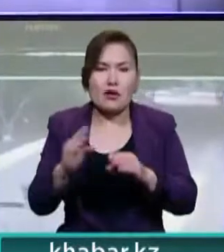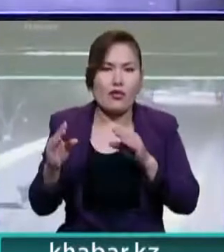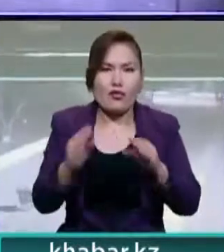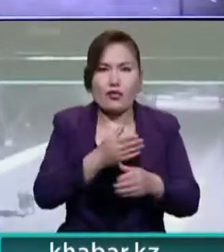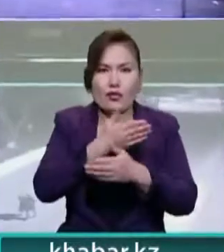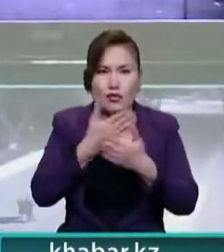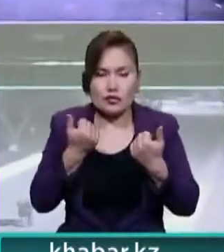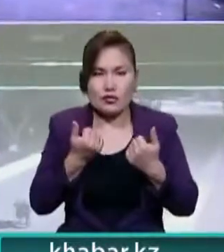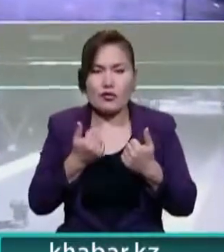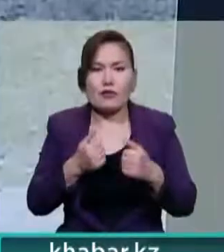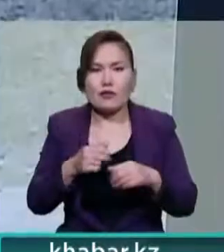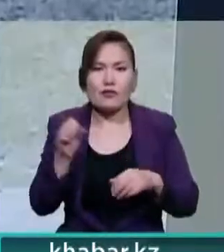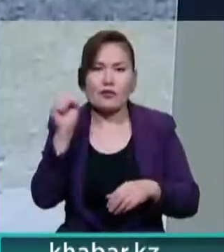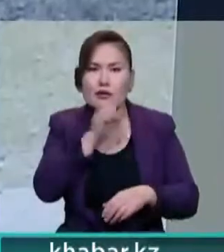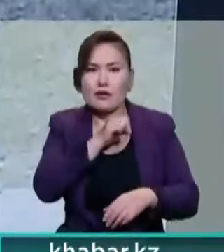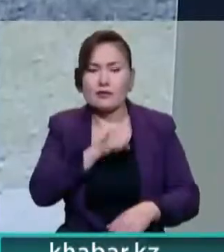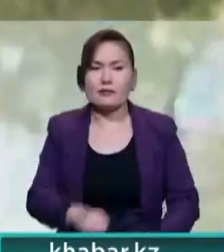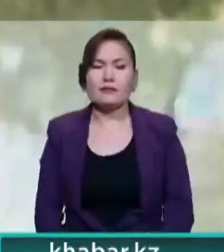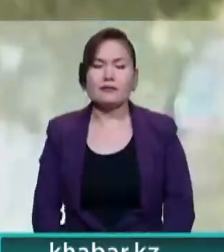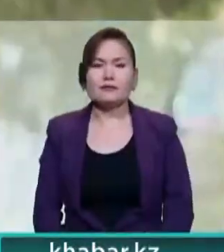іздеп таппай жатыр.